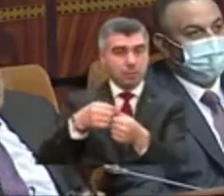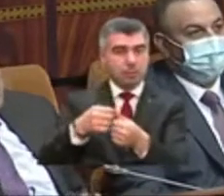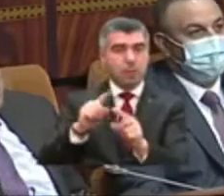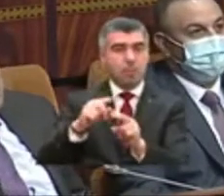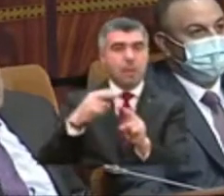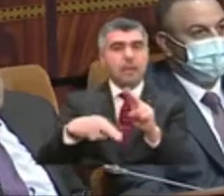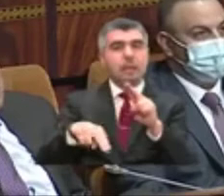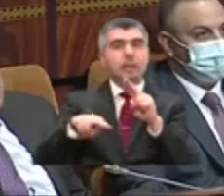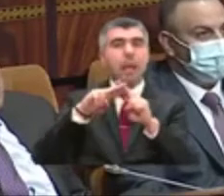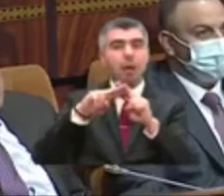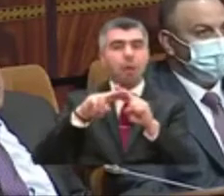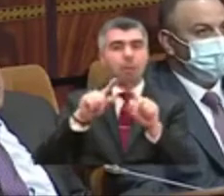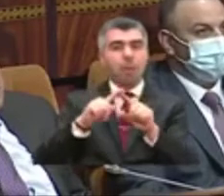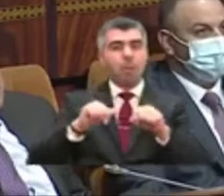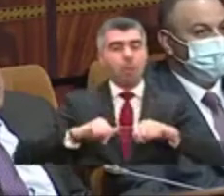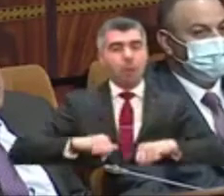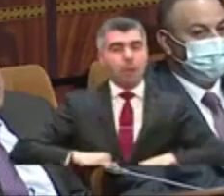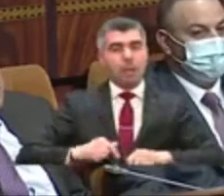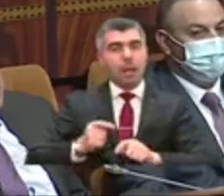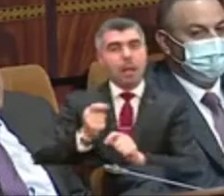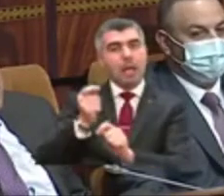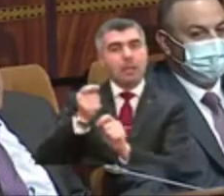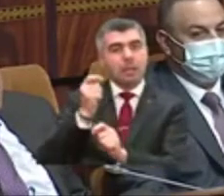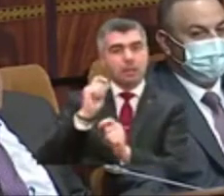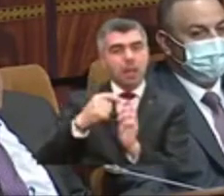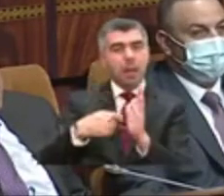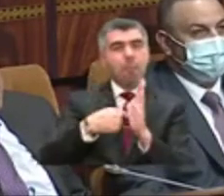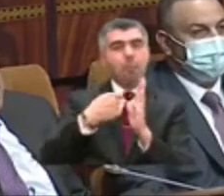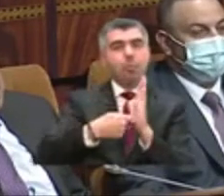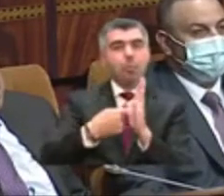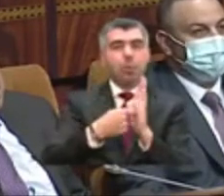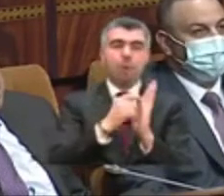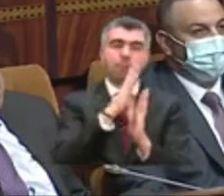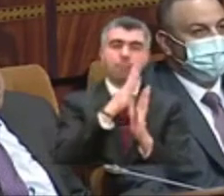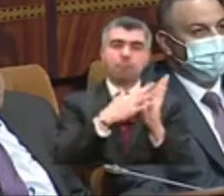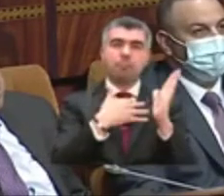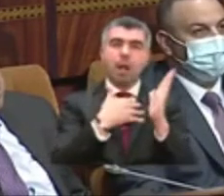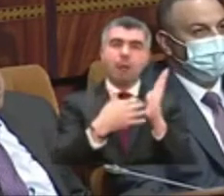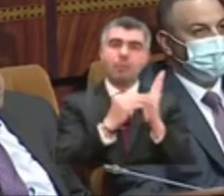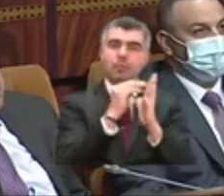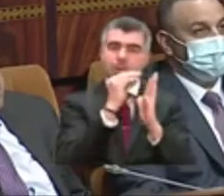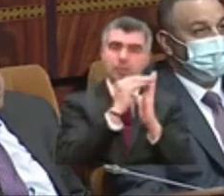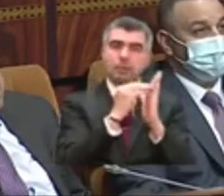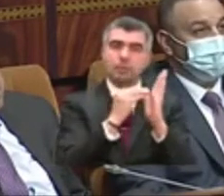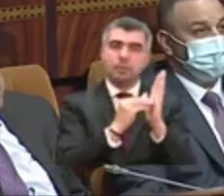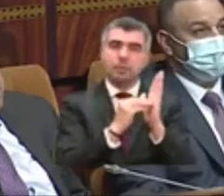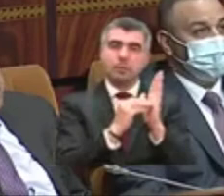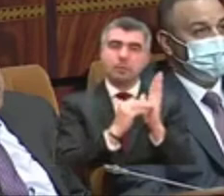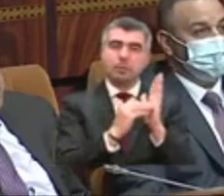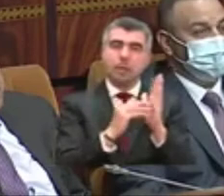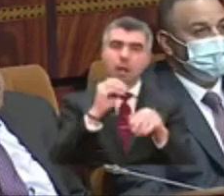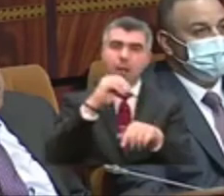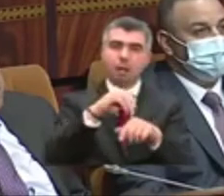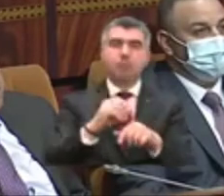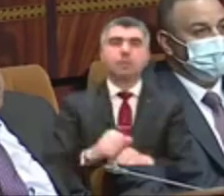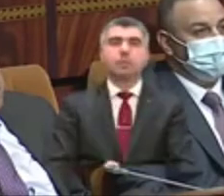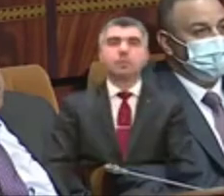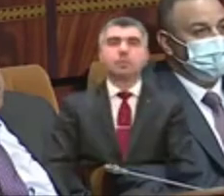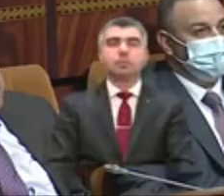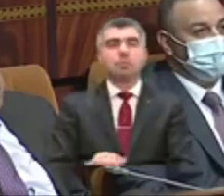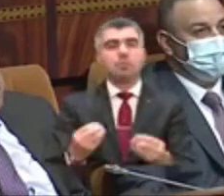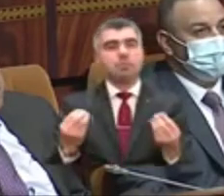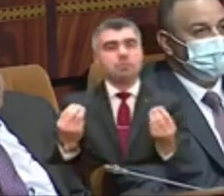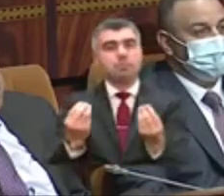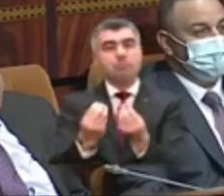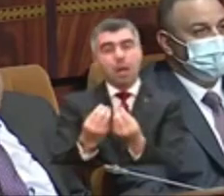من وزارة الصيد البحري بضم هذا المشروع ضمن البرنامج المزمع إنجازها بالتنسيق